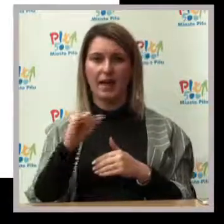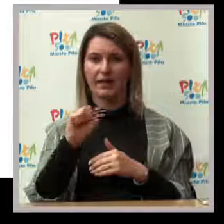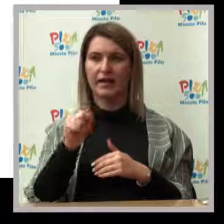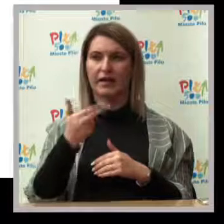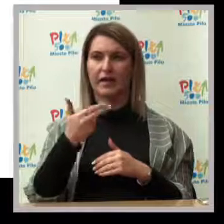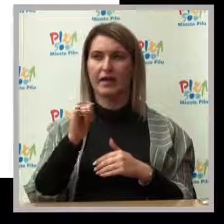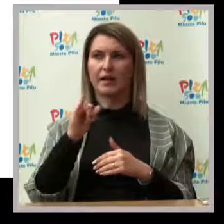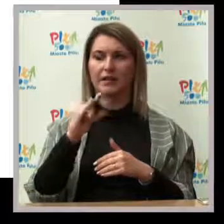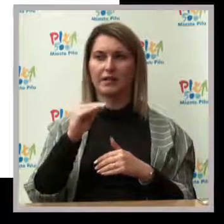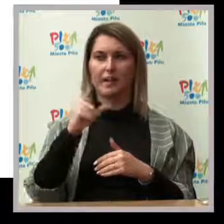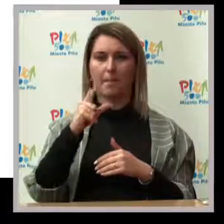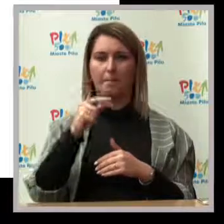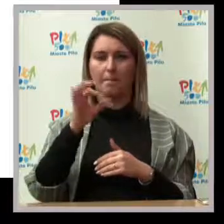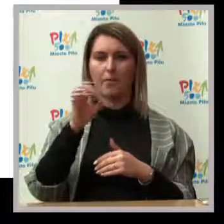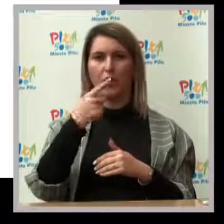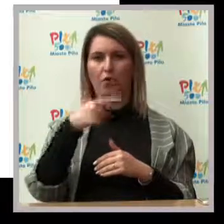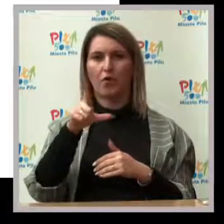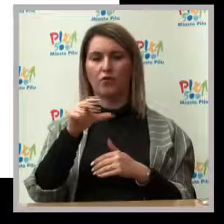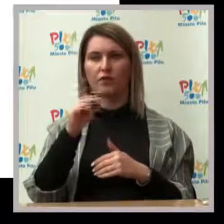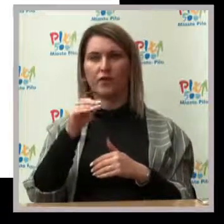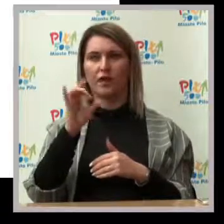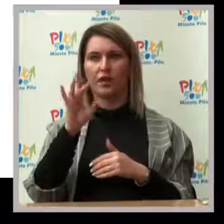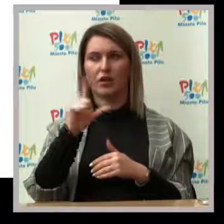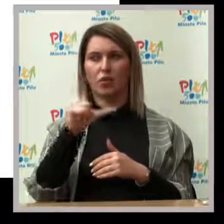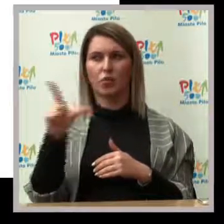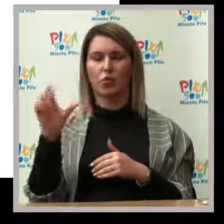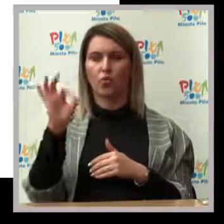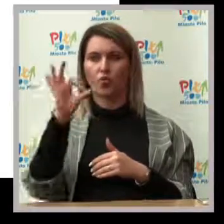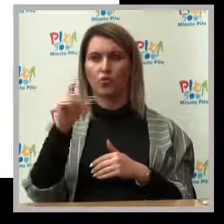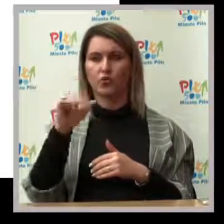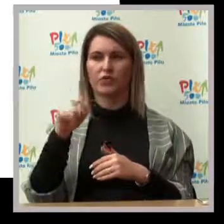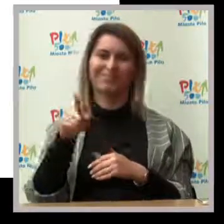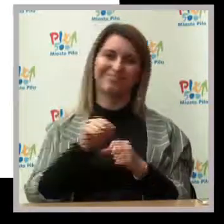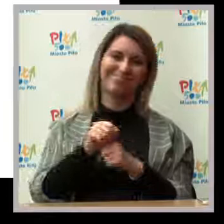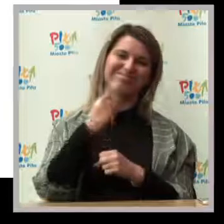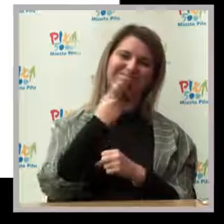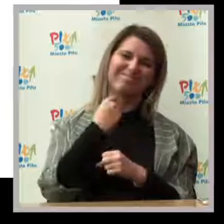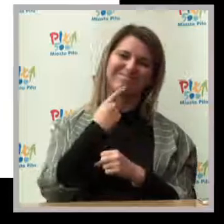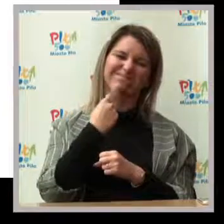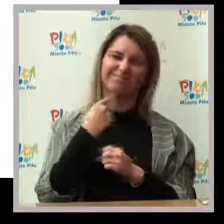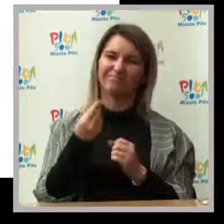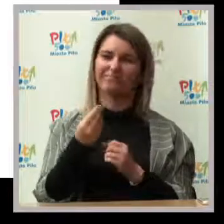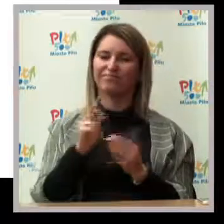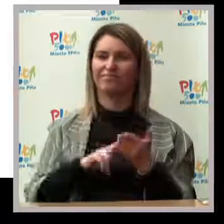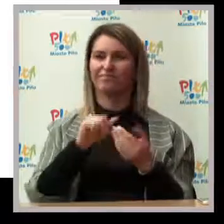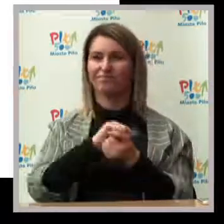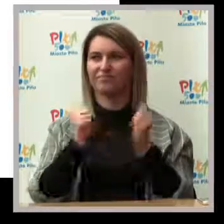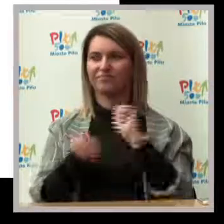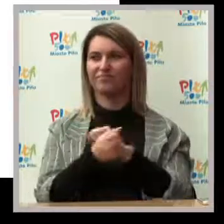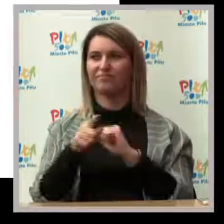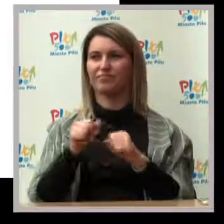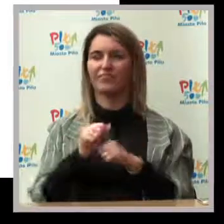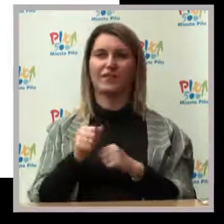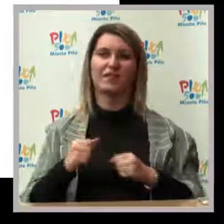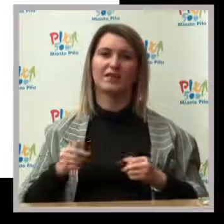Trochę nie ma szczęścia, jeżeli chodzi o ilość pieniędzy przypisaną, bo w budżecie państwa, przypominam, że to jest